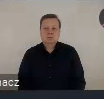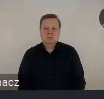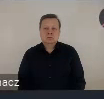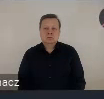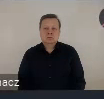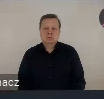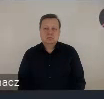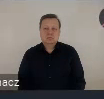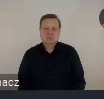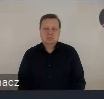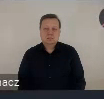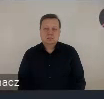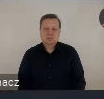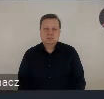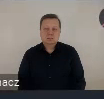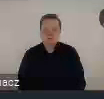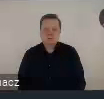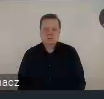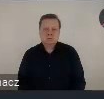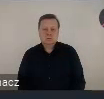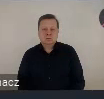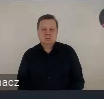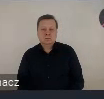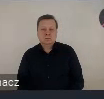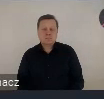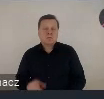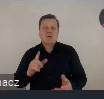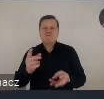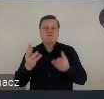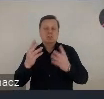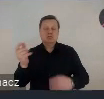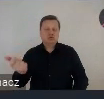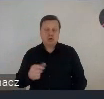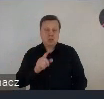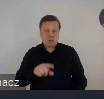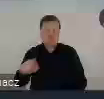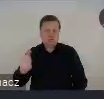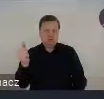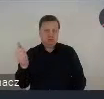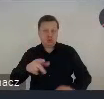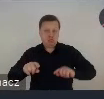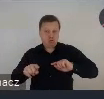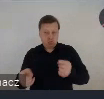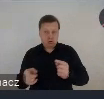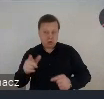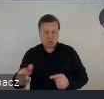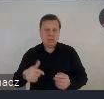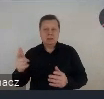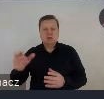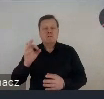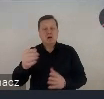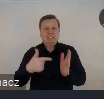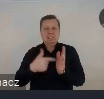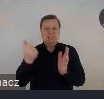Co ważne, te organizacje nie muszą posiadać statutu